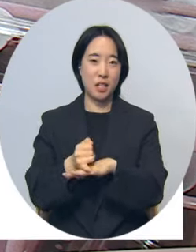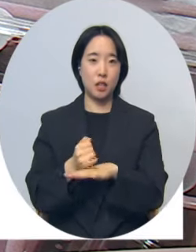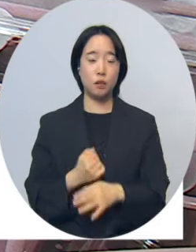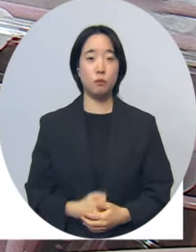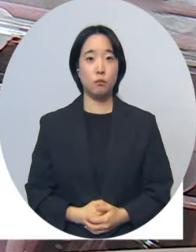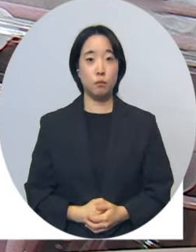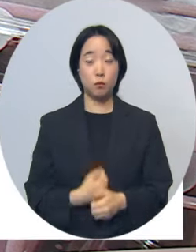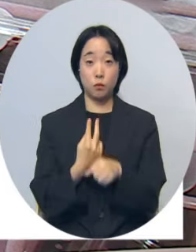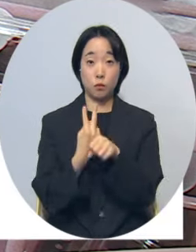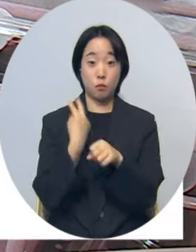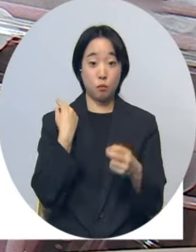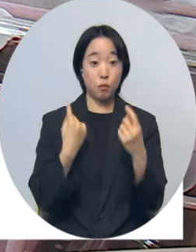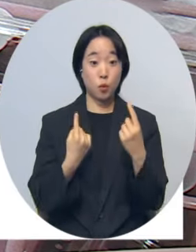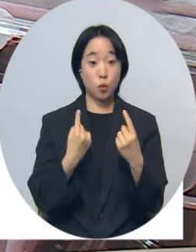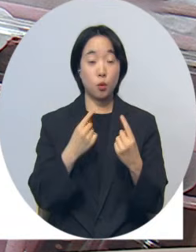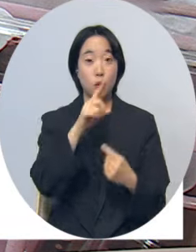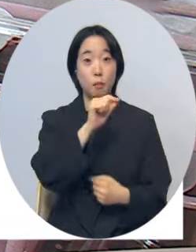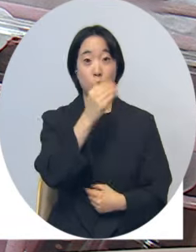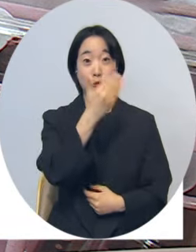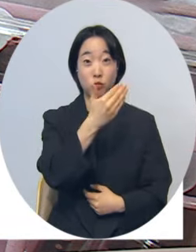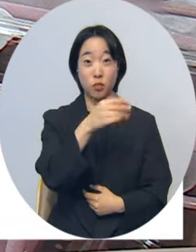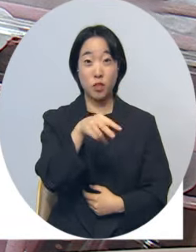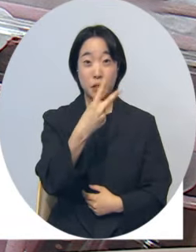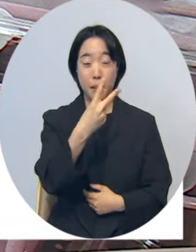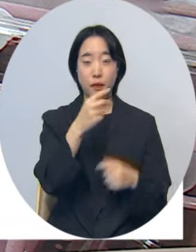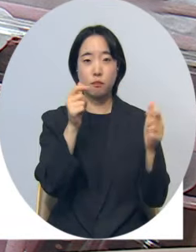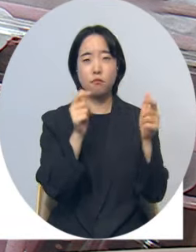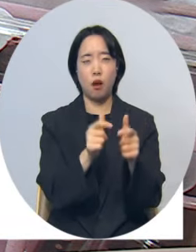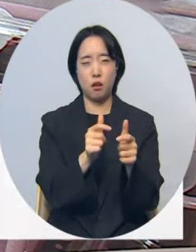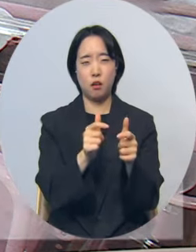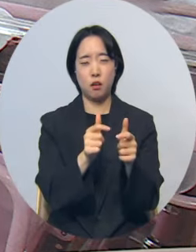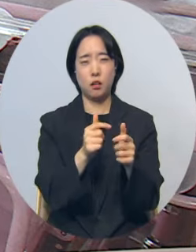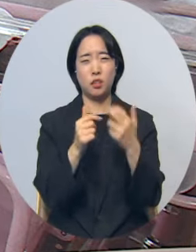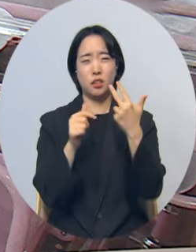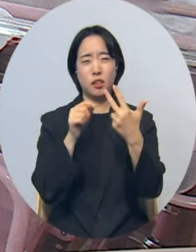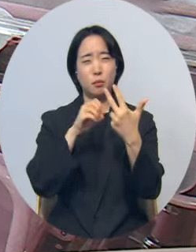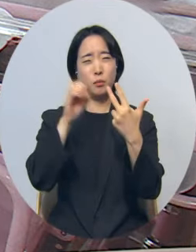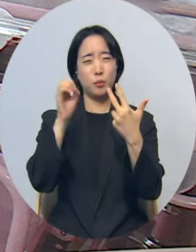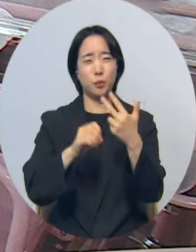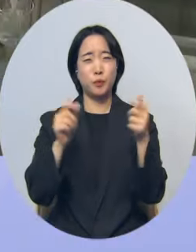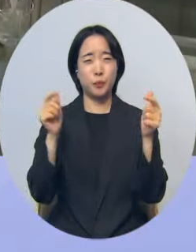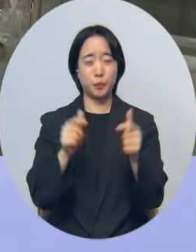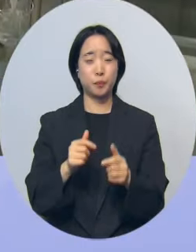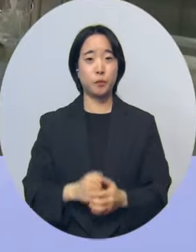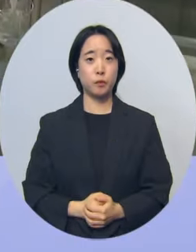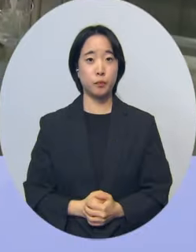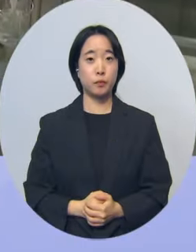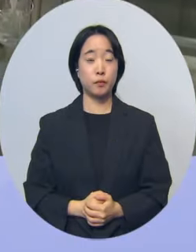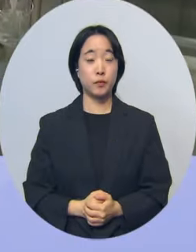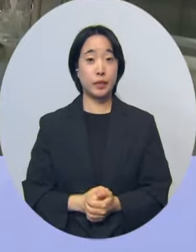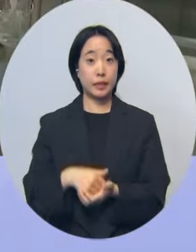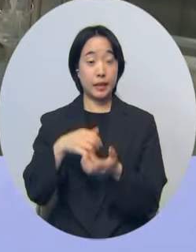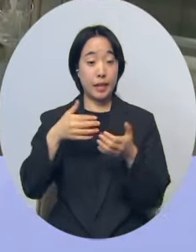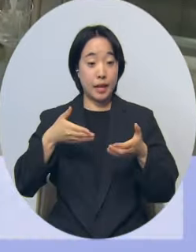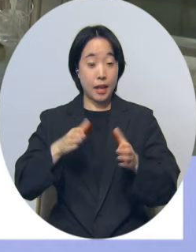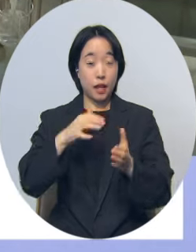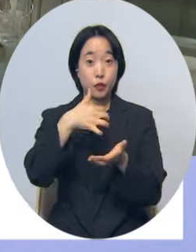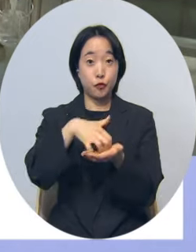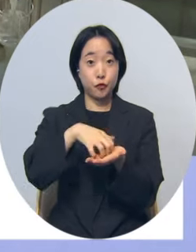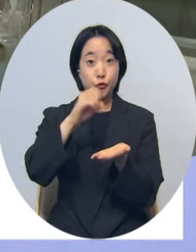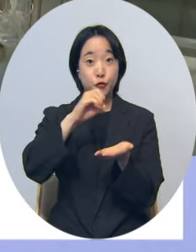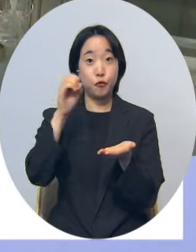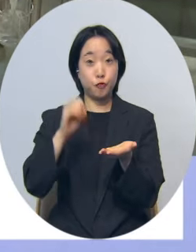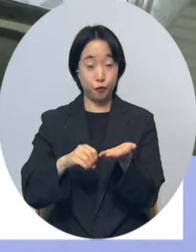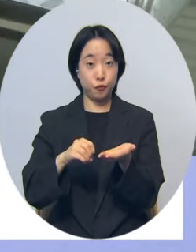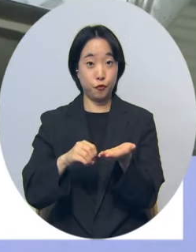비교해봐도 19,200명, 약 7.7% 줄었는데요. 여성 한 명이 평생 낳을 것으로 예상되는 평균 출생아